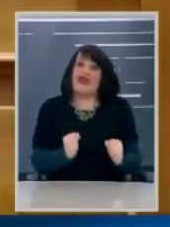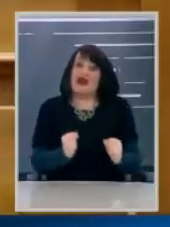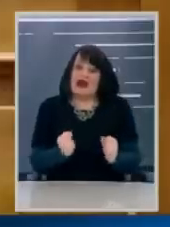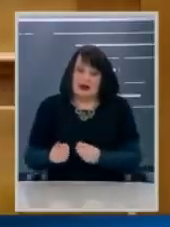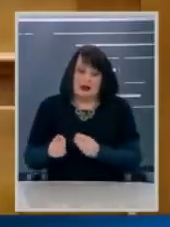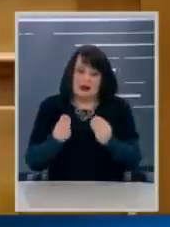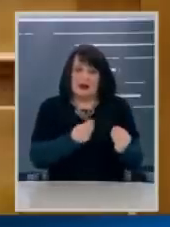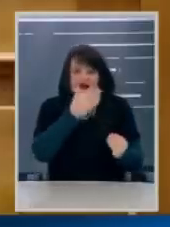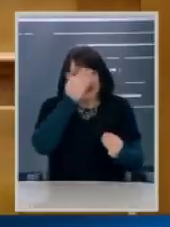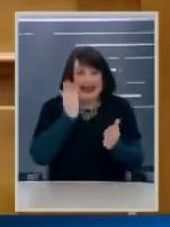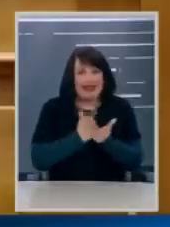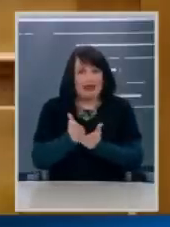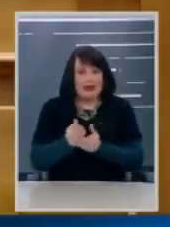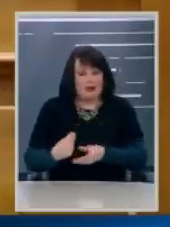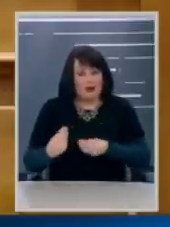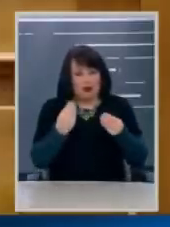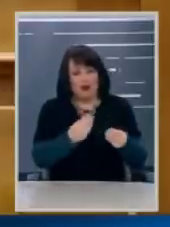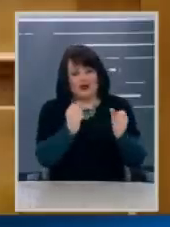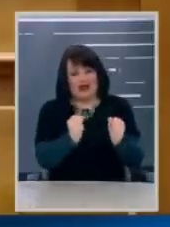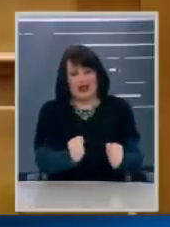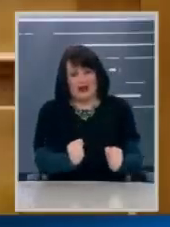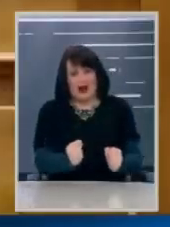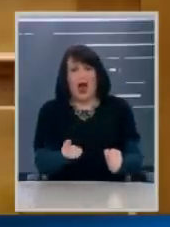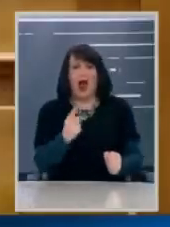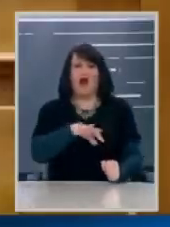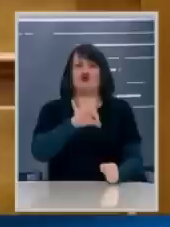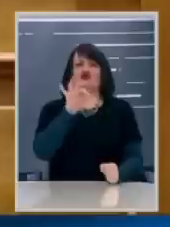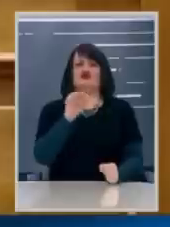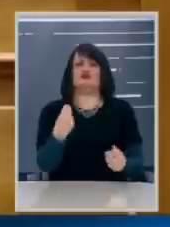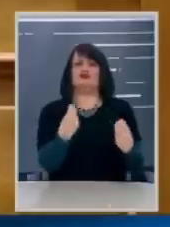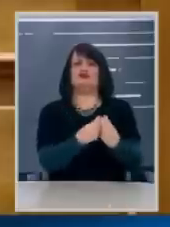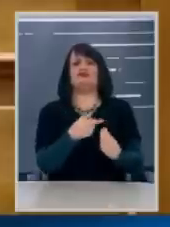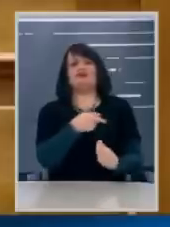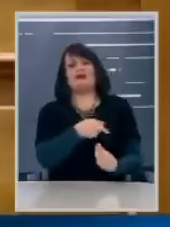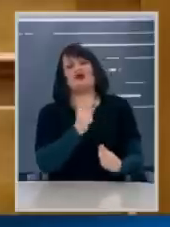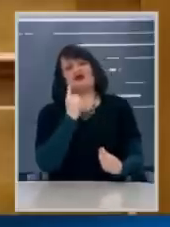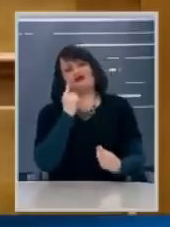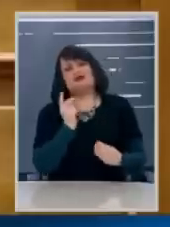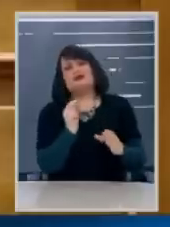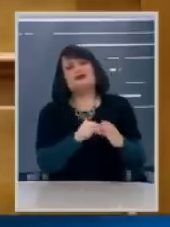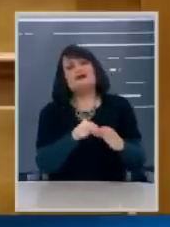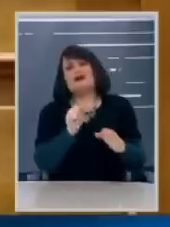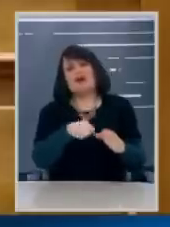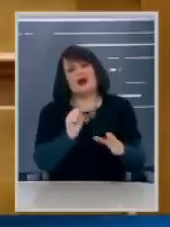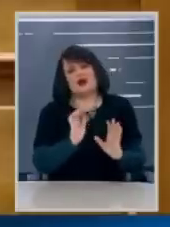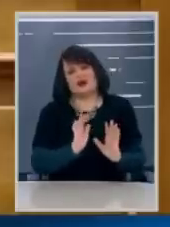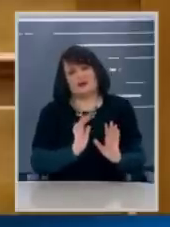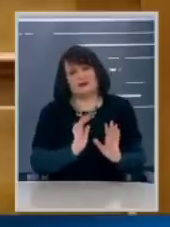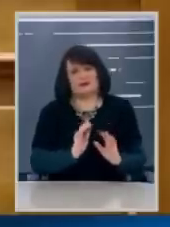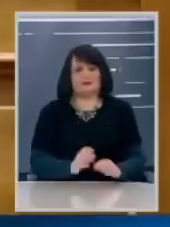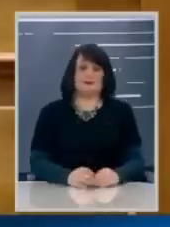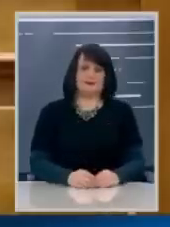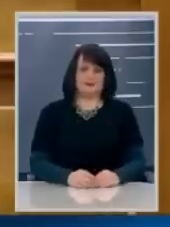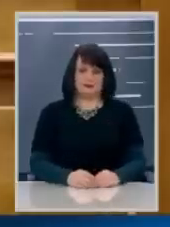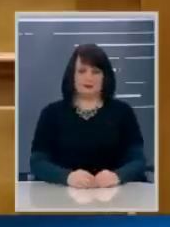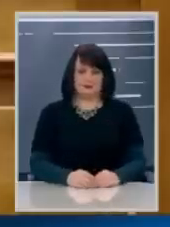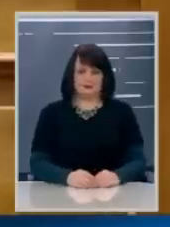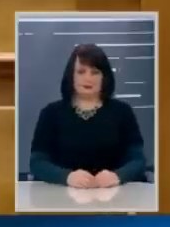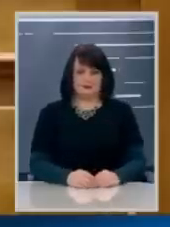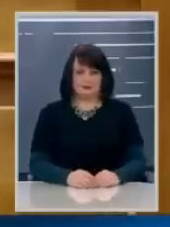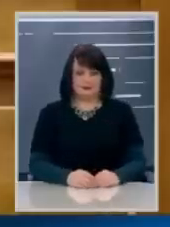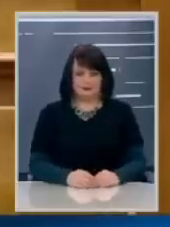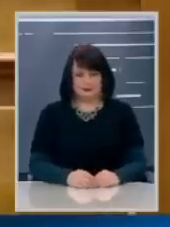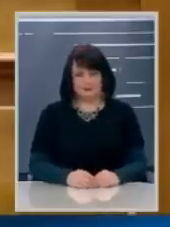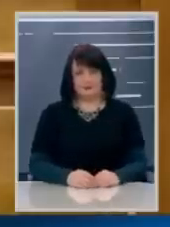λέει η ηθική, και έρχεται ο επιλαχών να αντιμετωπίσει εκείνος, να αναμετρηθεί εκείνος με τις ευθύνες του. Αυτό επαναλαμβάνω